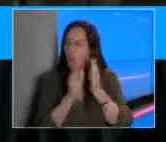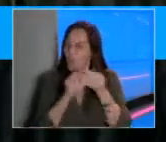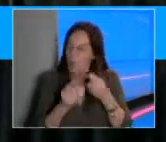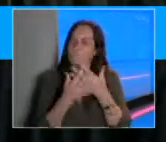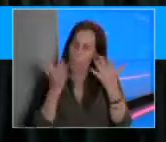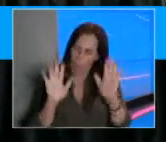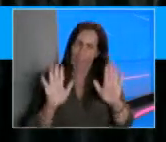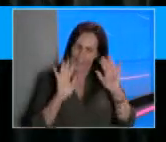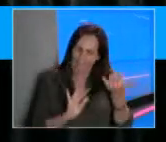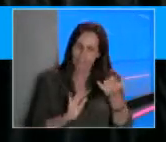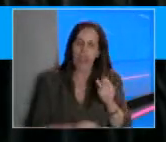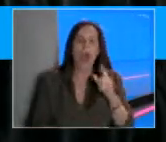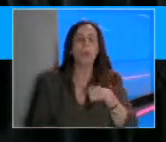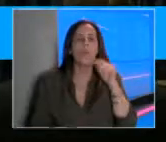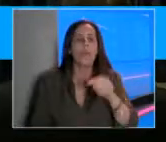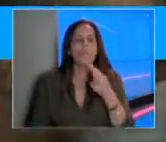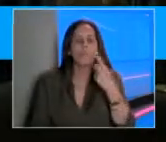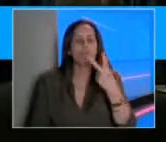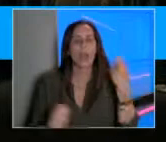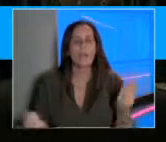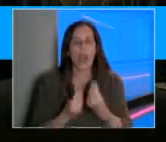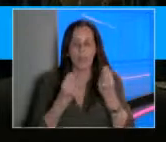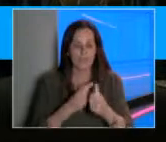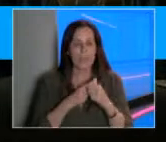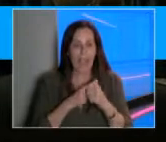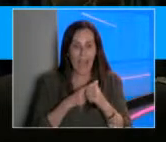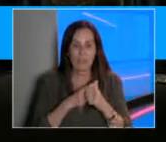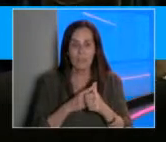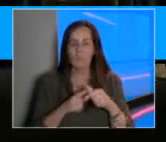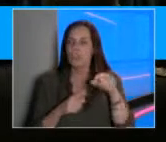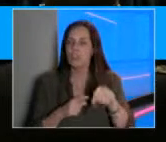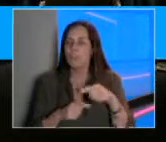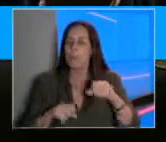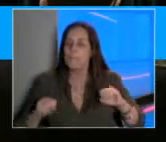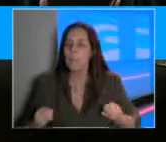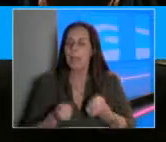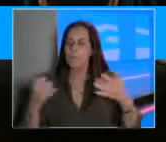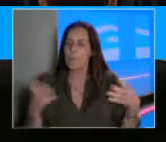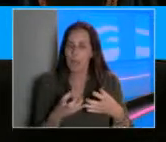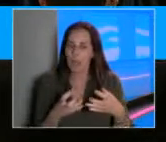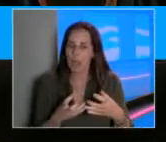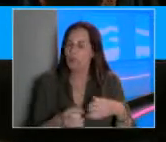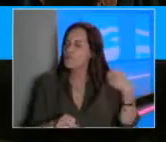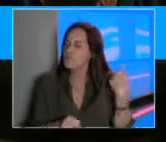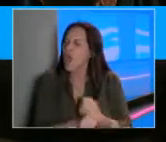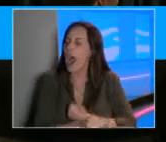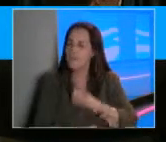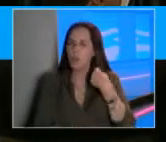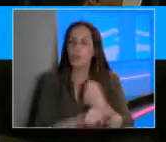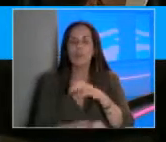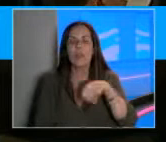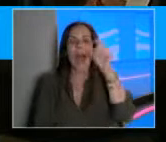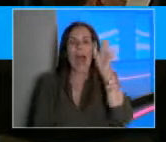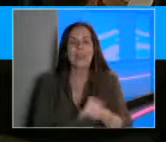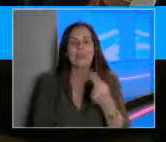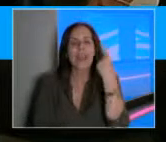האלה ברורים לחלוטין. אנחנו באים ואומרים שני דברים. אחד, כשמדובר בפעילים של מפלגה שעבדו למען מועמד